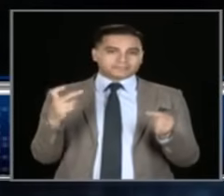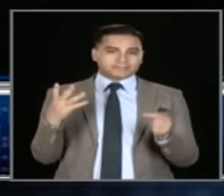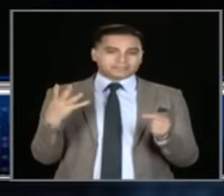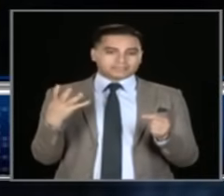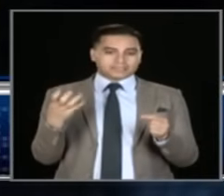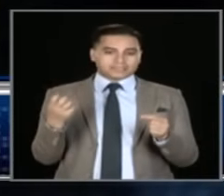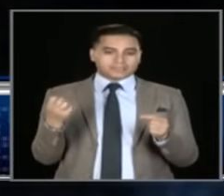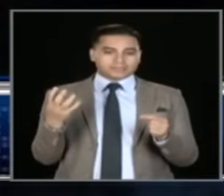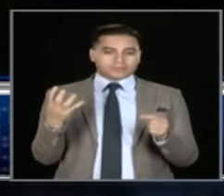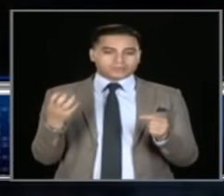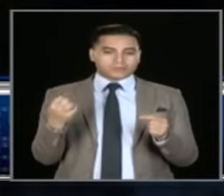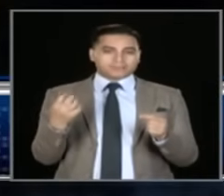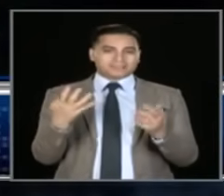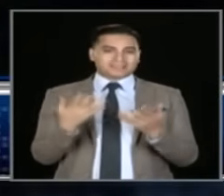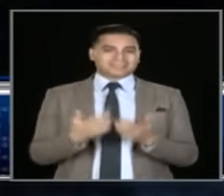ناقص